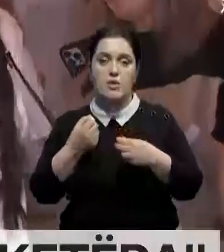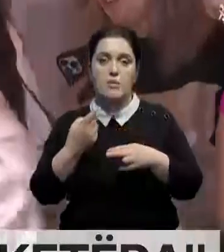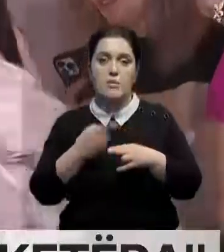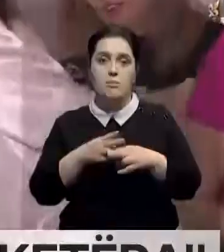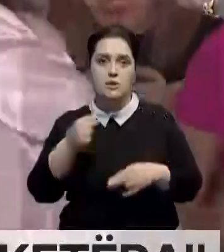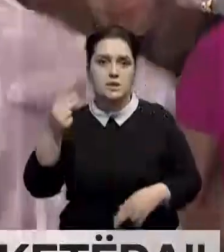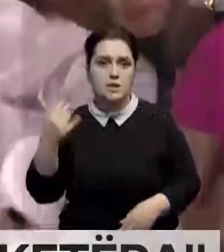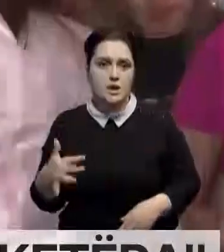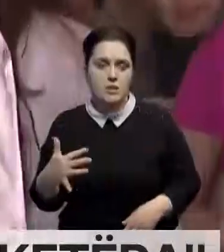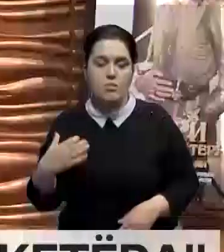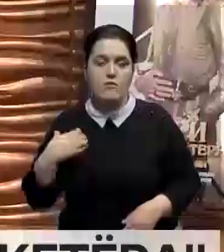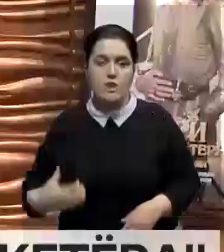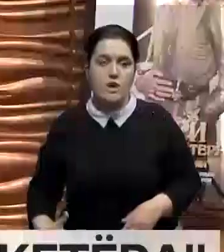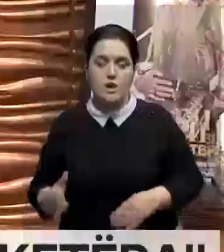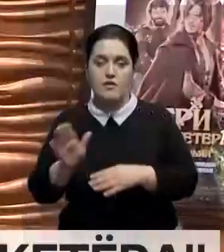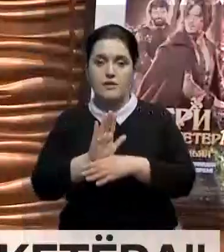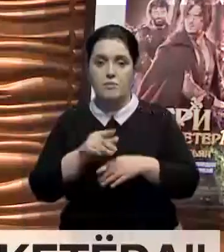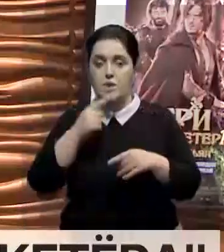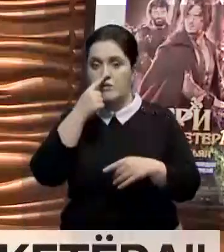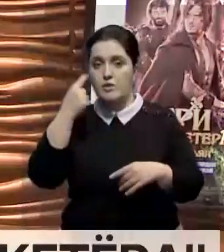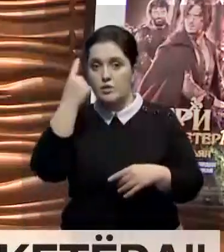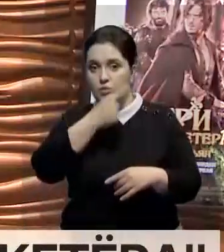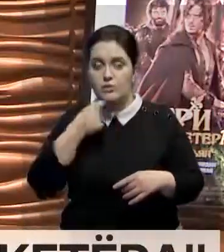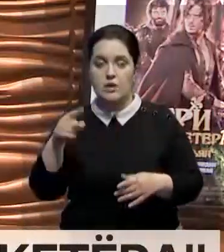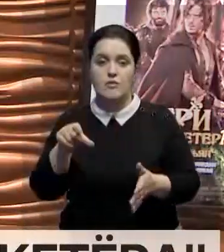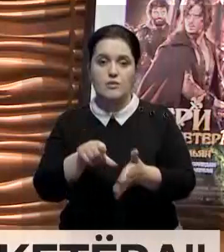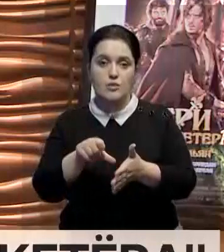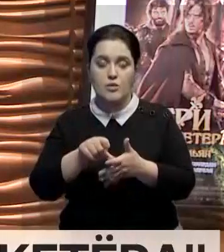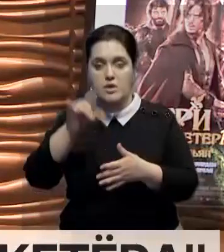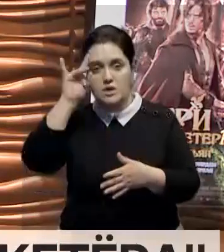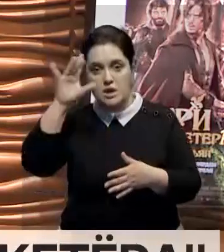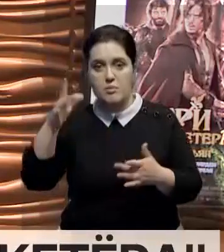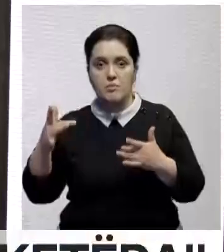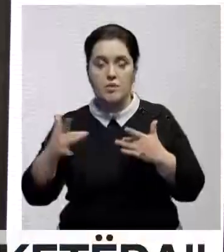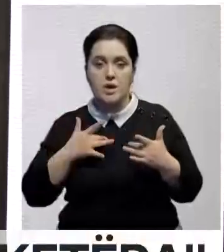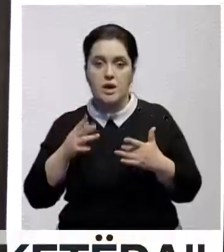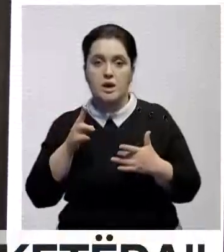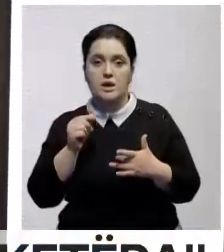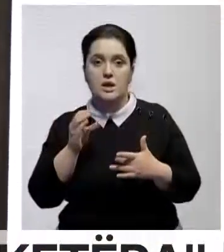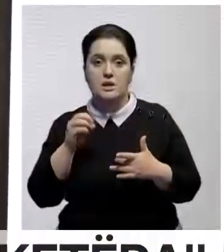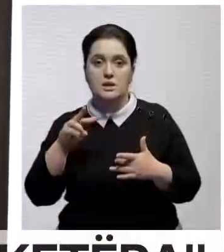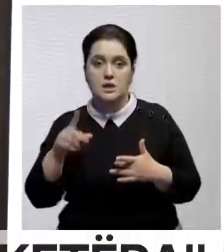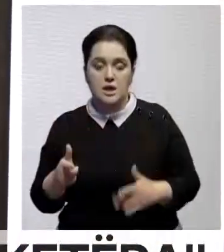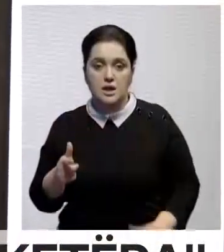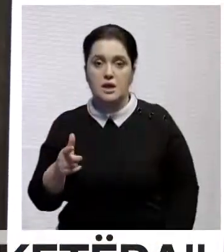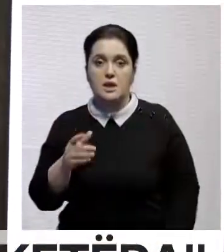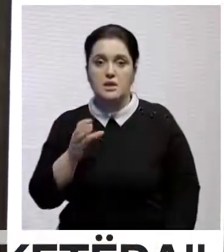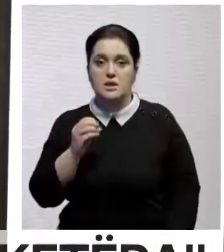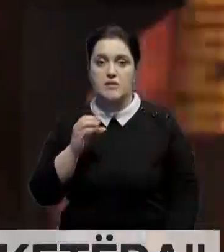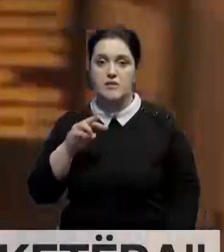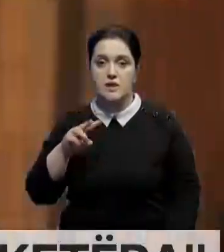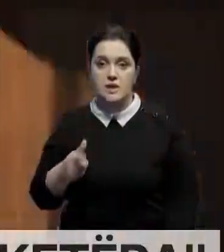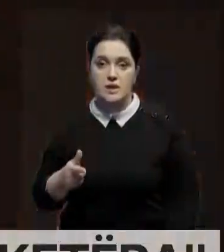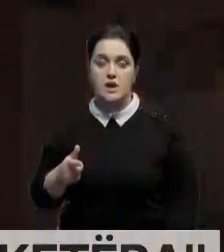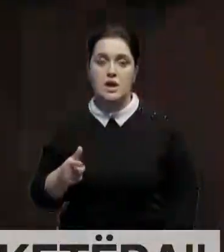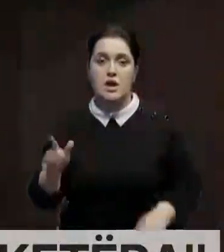самым дорогостоящим французским фильмом этого года. В ней сыграли знаменитые актеры Венсан Кассель, Ева Грин, Франсуа Сивиль и другие.